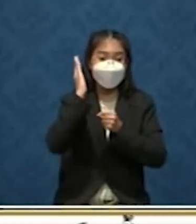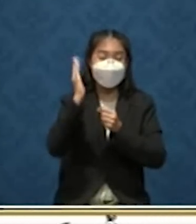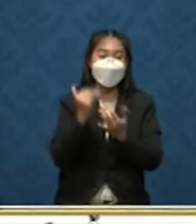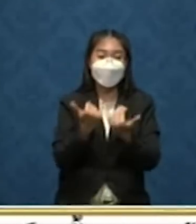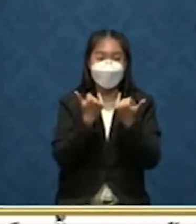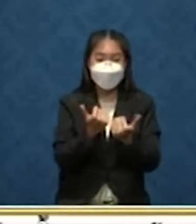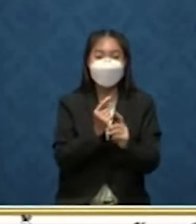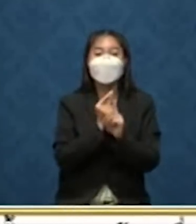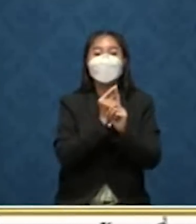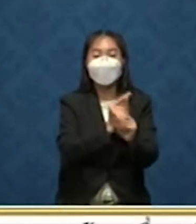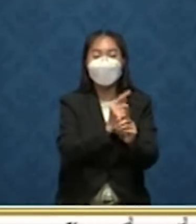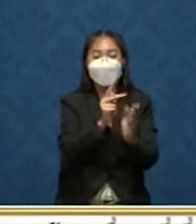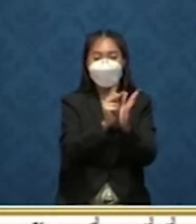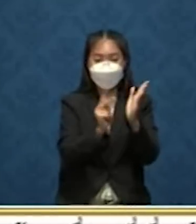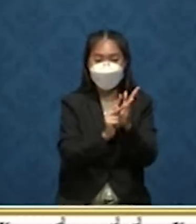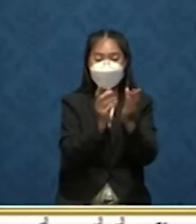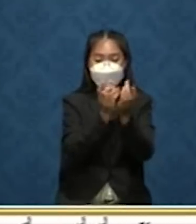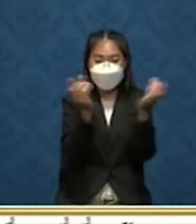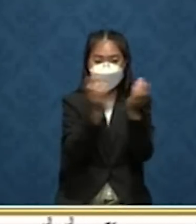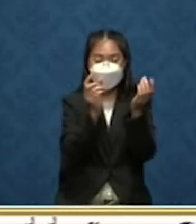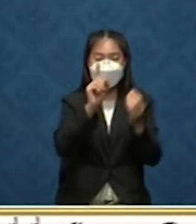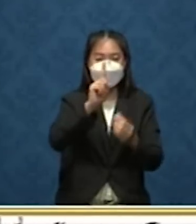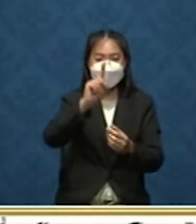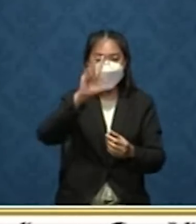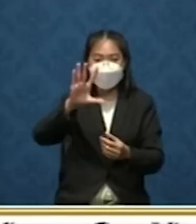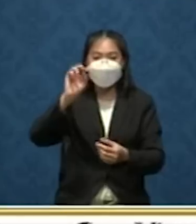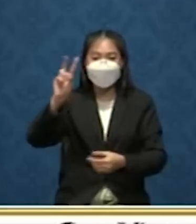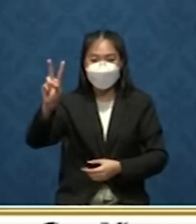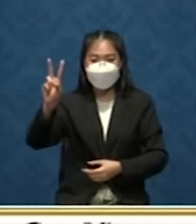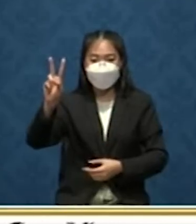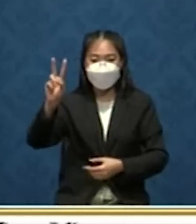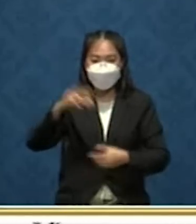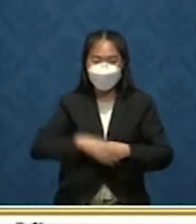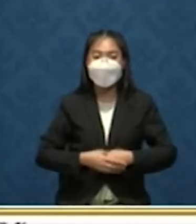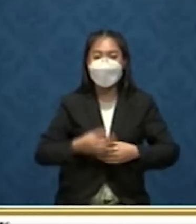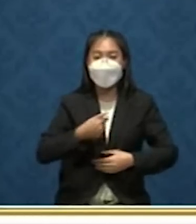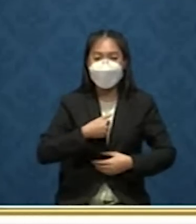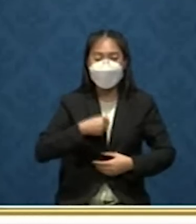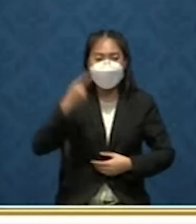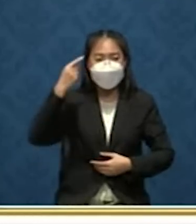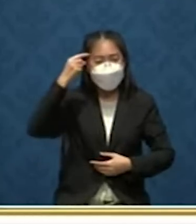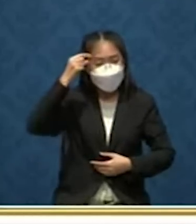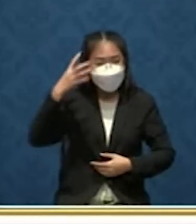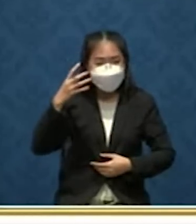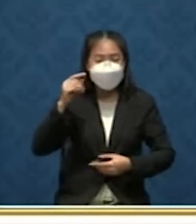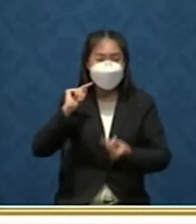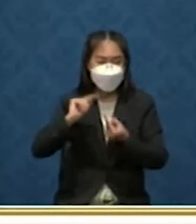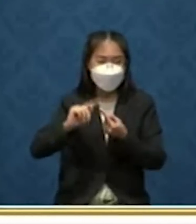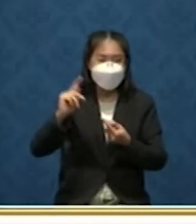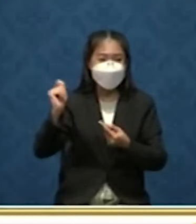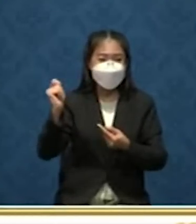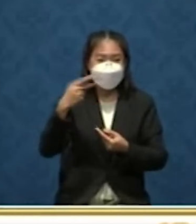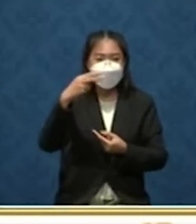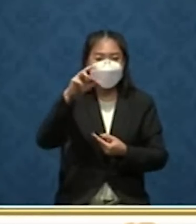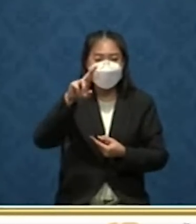investts 152นี้ผมไมเข้าใจว่า ท่านคุธรรมนัษ์ ไม่เกยวข้องอะไร